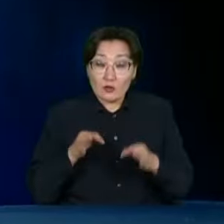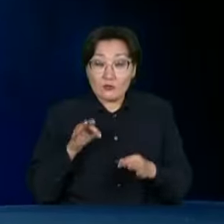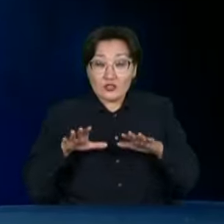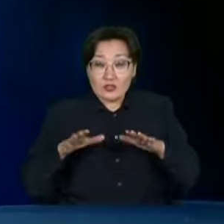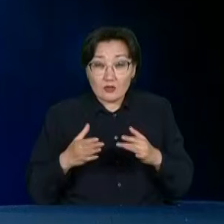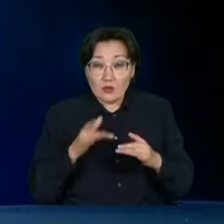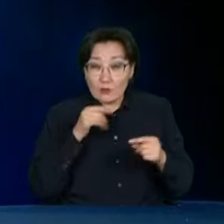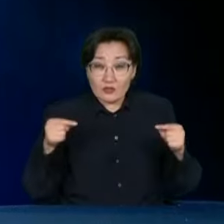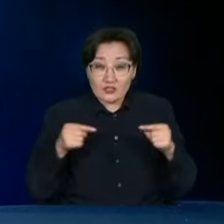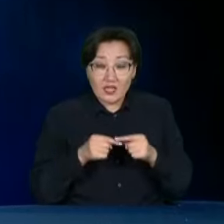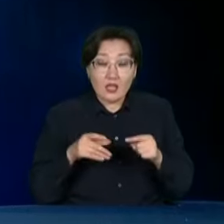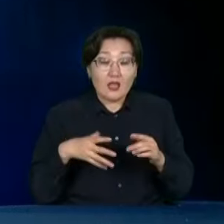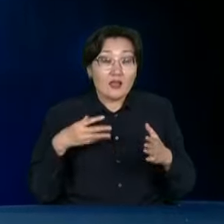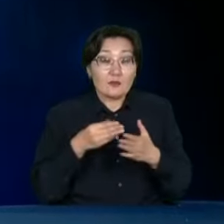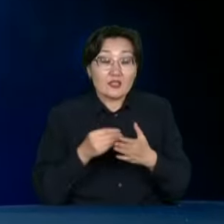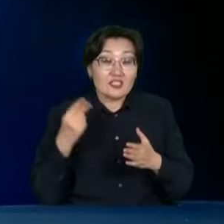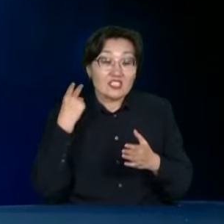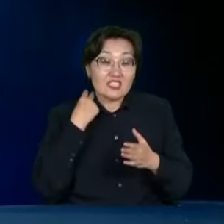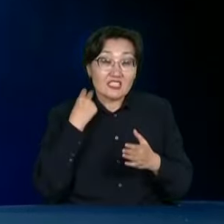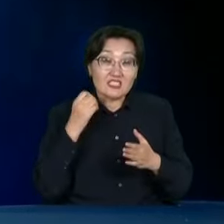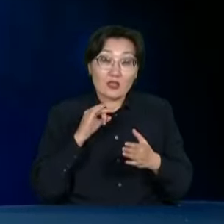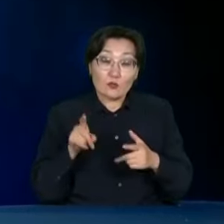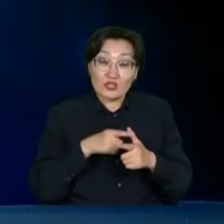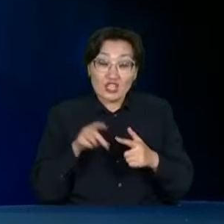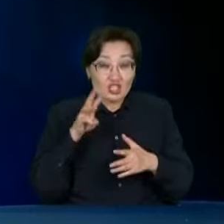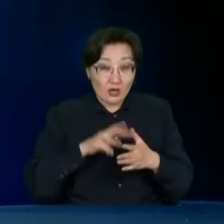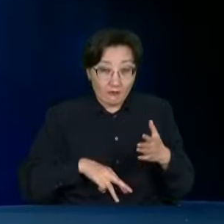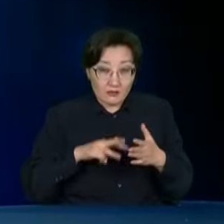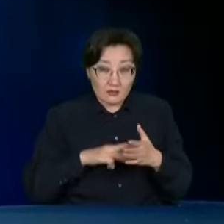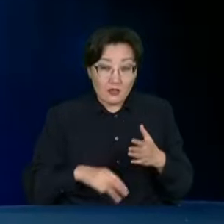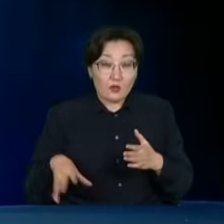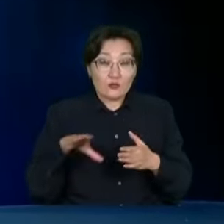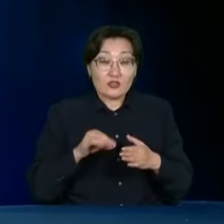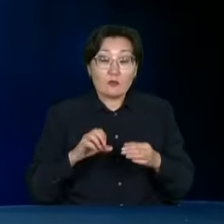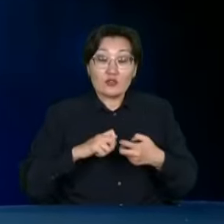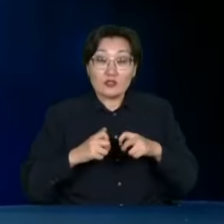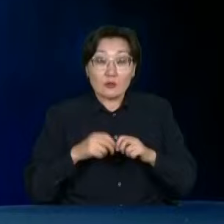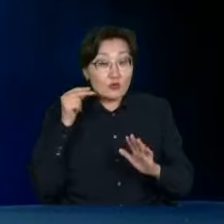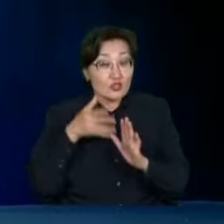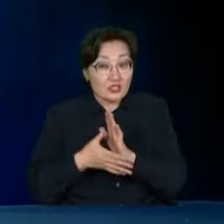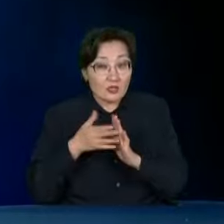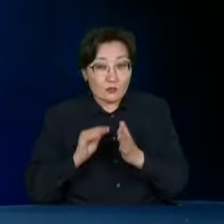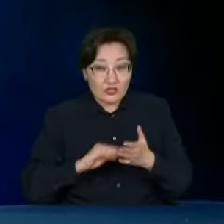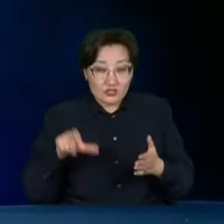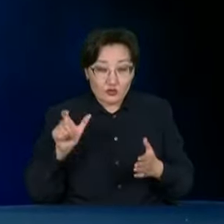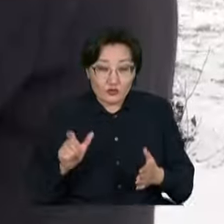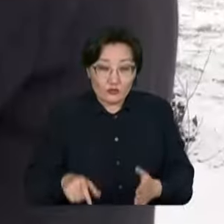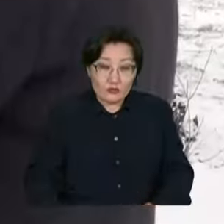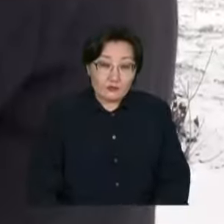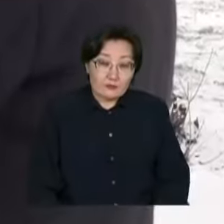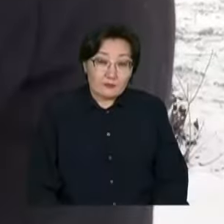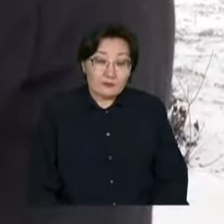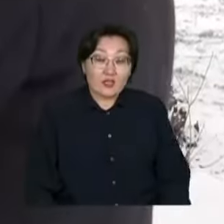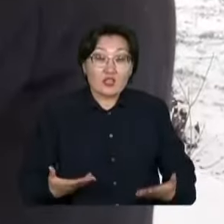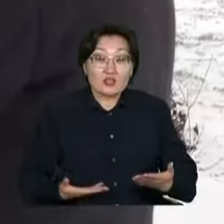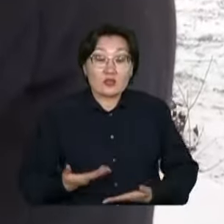случай несвоевременного погашения задолженности либо штрафа. Все нюансы изучил Ильдар Гизатуллин.